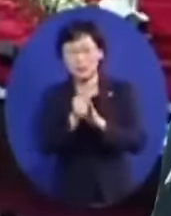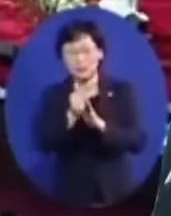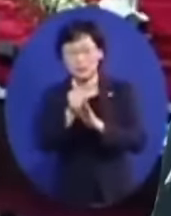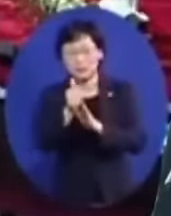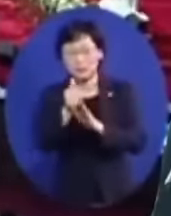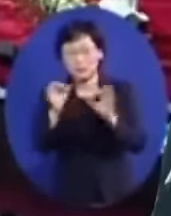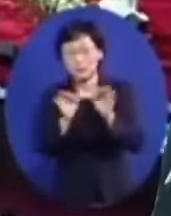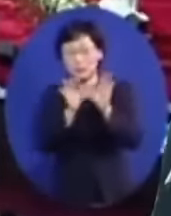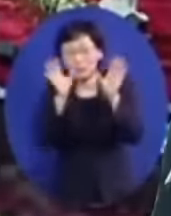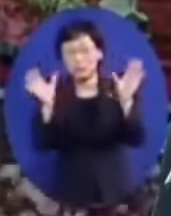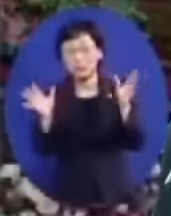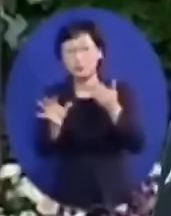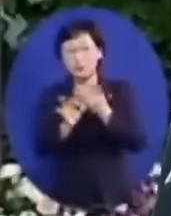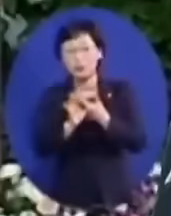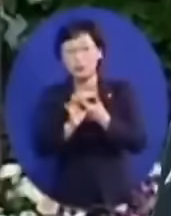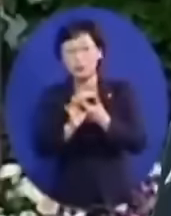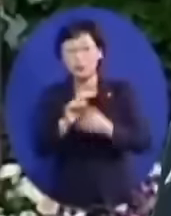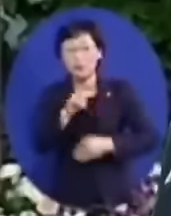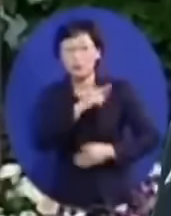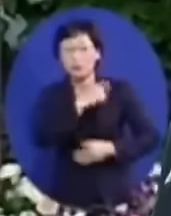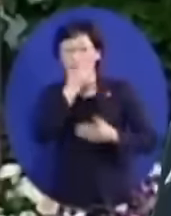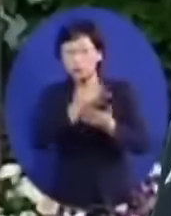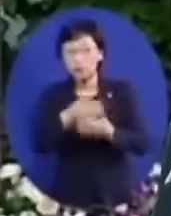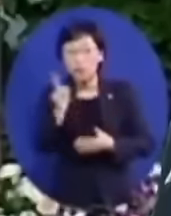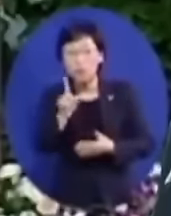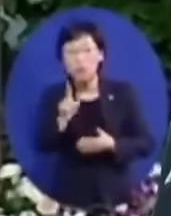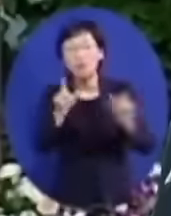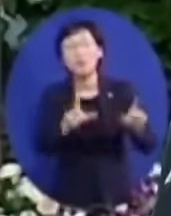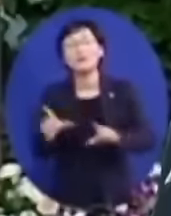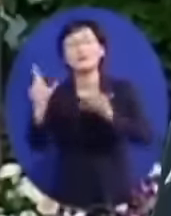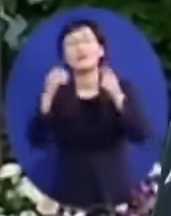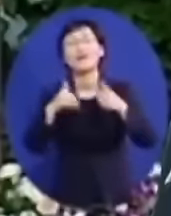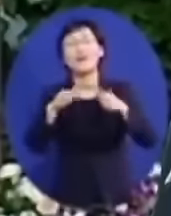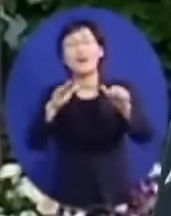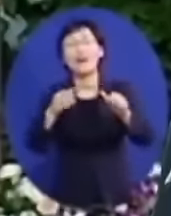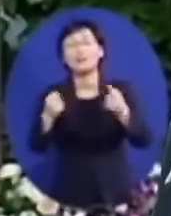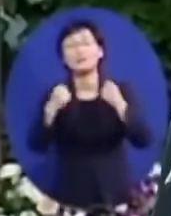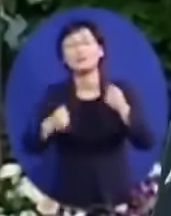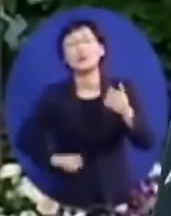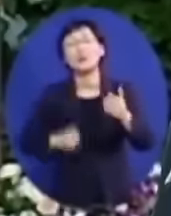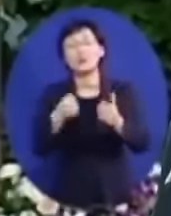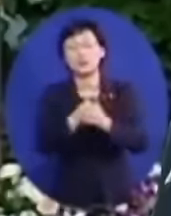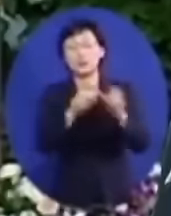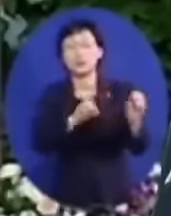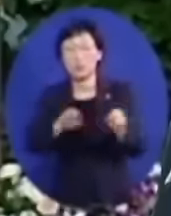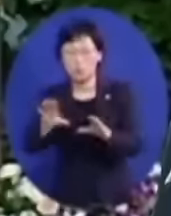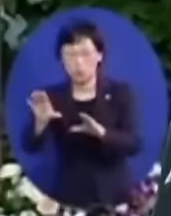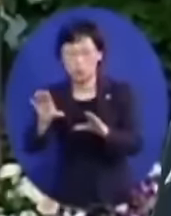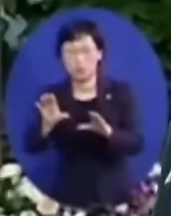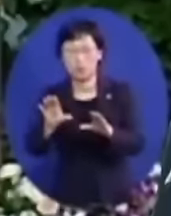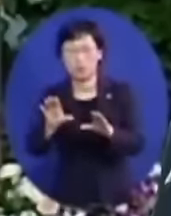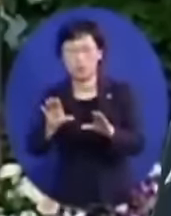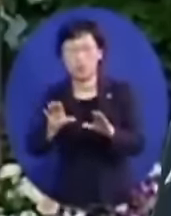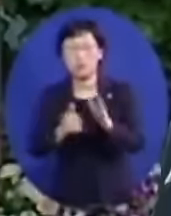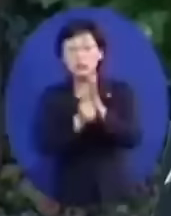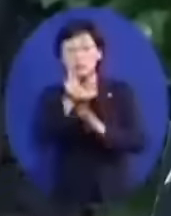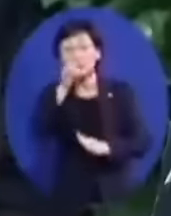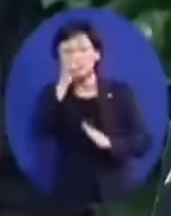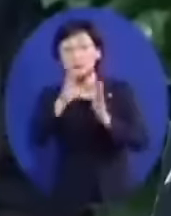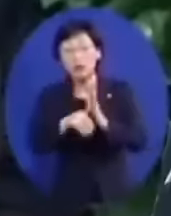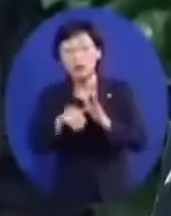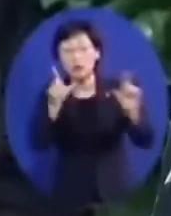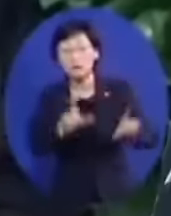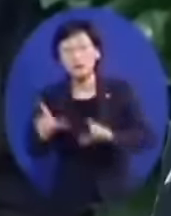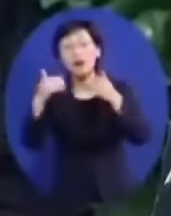제일 중요한 것이 살아갈 힘과 용기를 잃어버린다는 것입니다. 희망이 있을 때는 살아갈